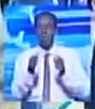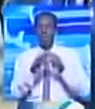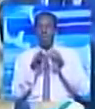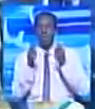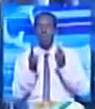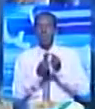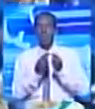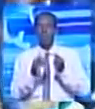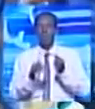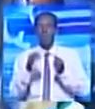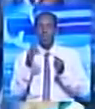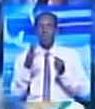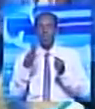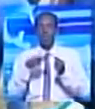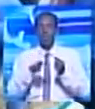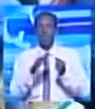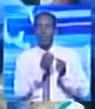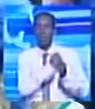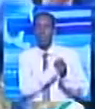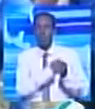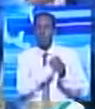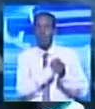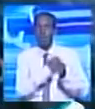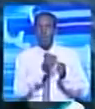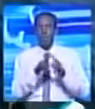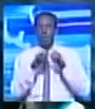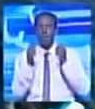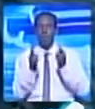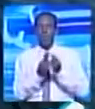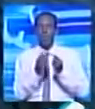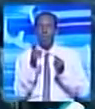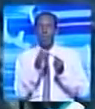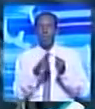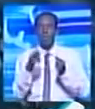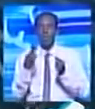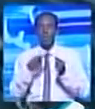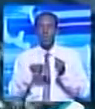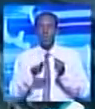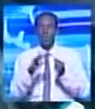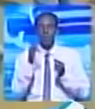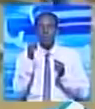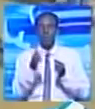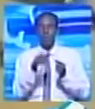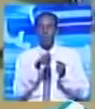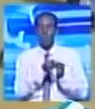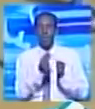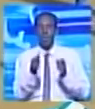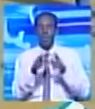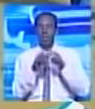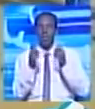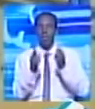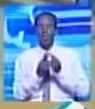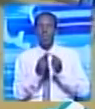Grand Blaus. Avec un esprit de patriotisme et de convivialité que des centaines d'agents, sous-officiers et